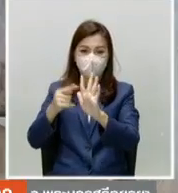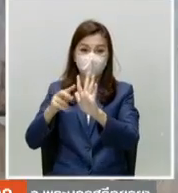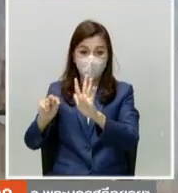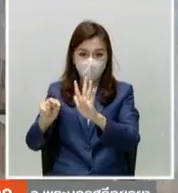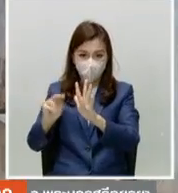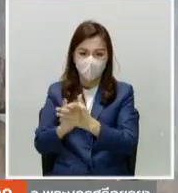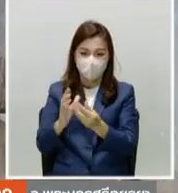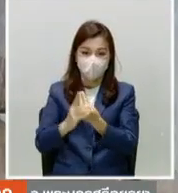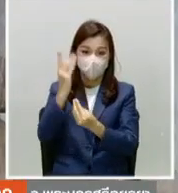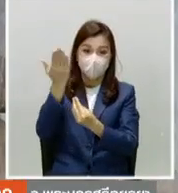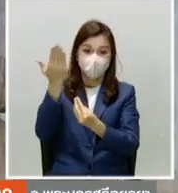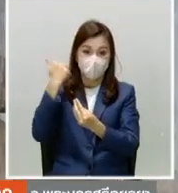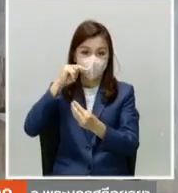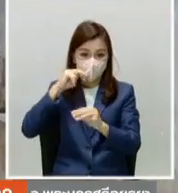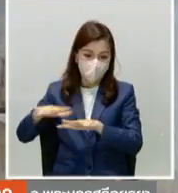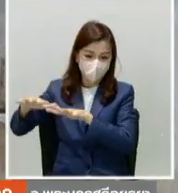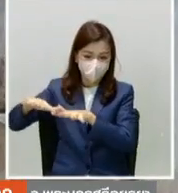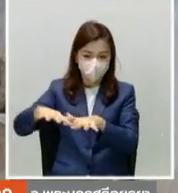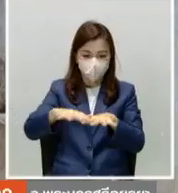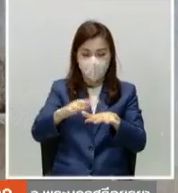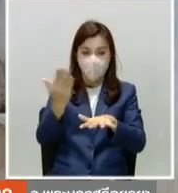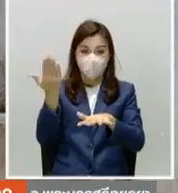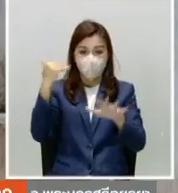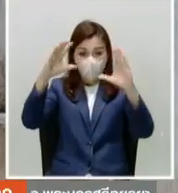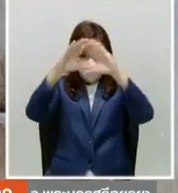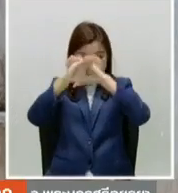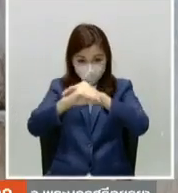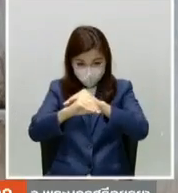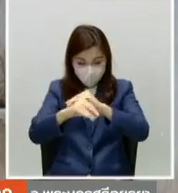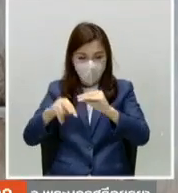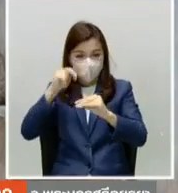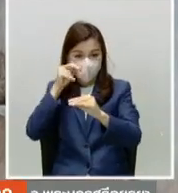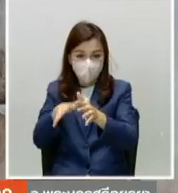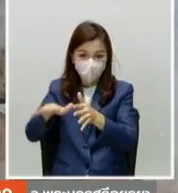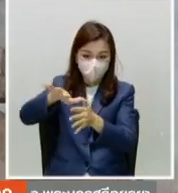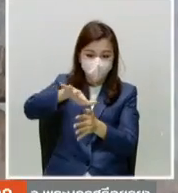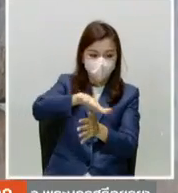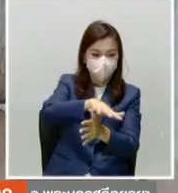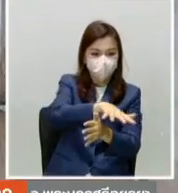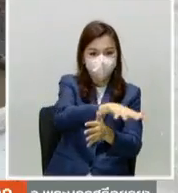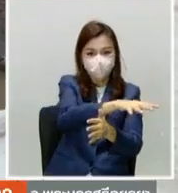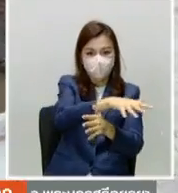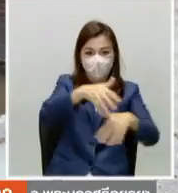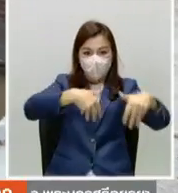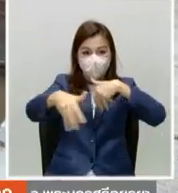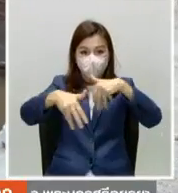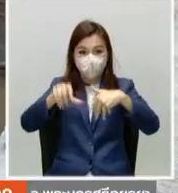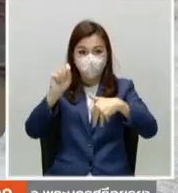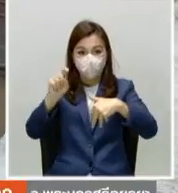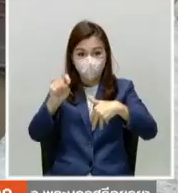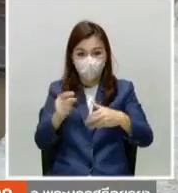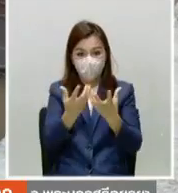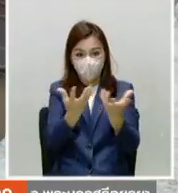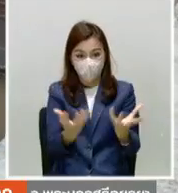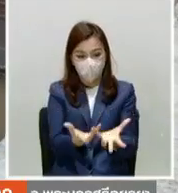ลิ่งตั้งแต่ช่วงสัปดาห์ก่อนกระทั่งเมื่อคืนนี้ครับน้ำล้นเข้าท่วมมาถึงถนนภายในชุมชนชาวบ้านต่างต้องเร่งขนย้